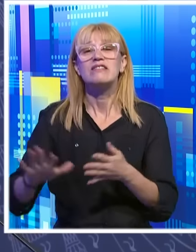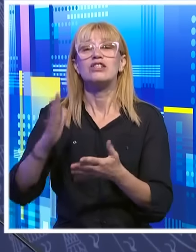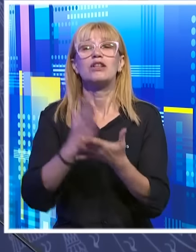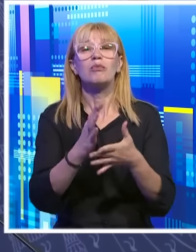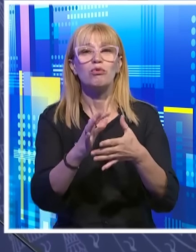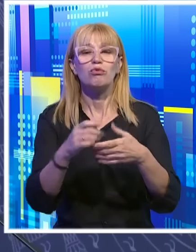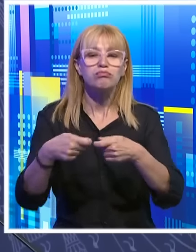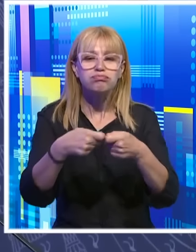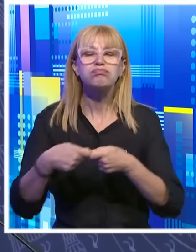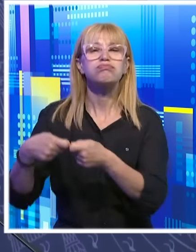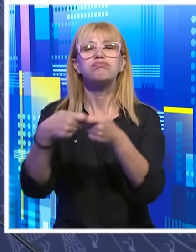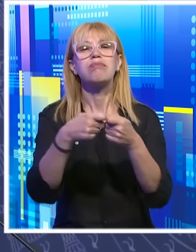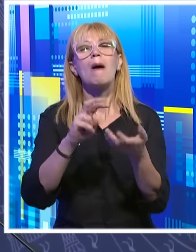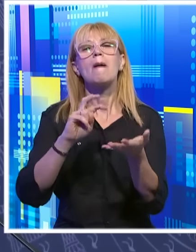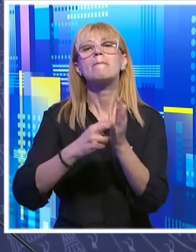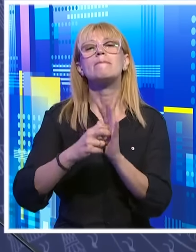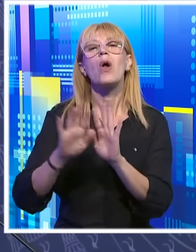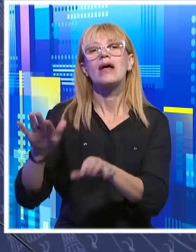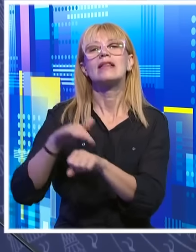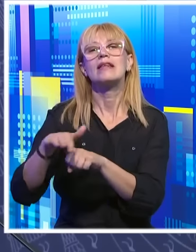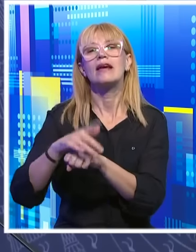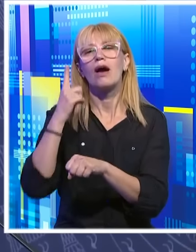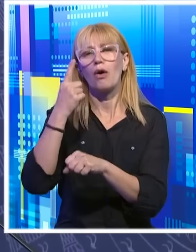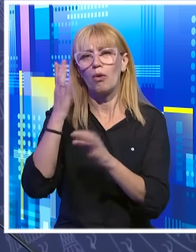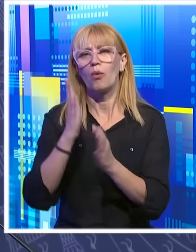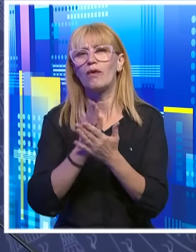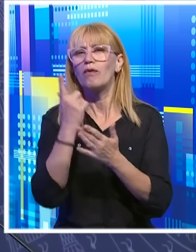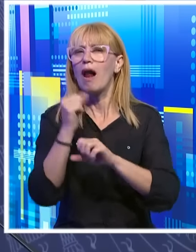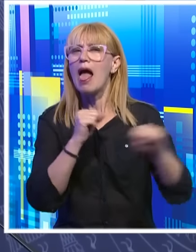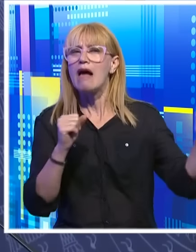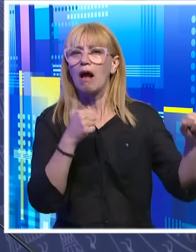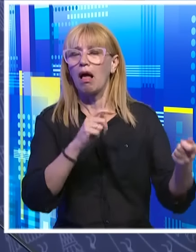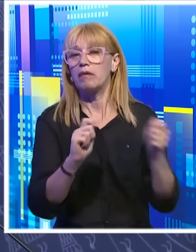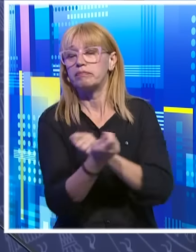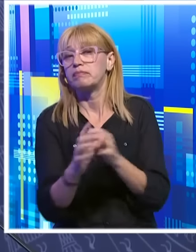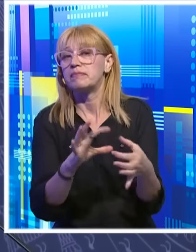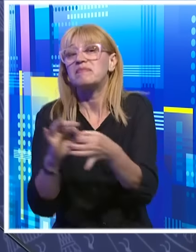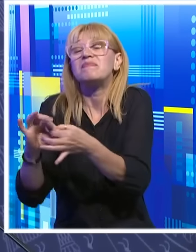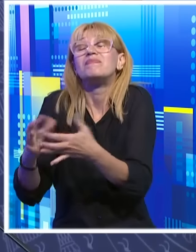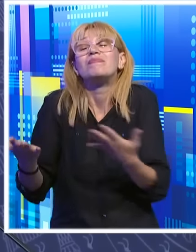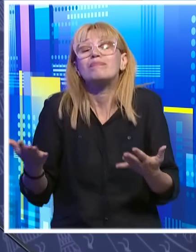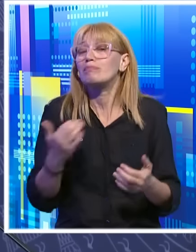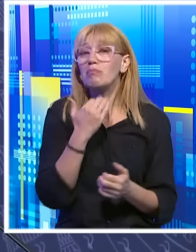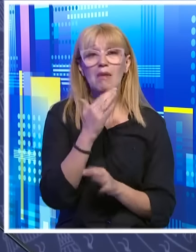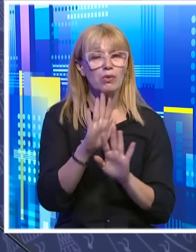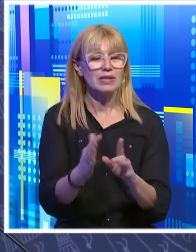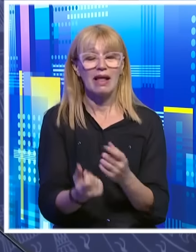bila karakteristična za leve i zelene političke stranke. Ukoliko bi se to